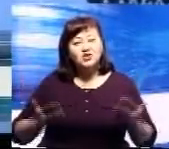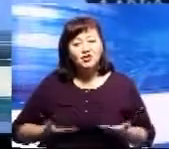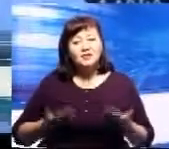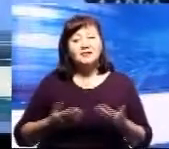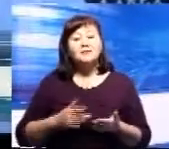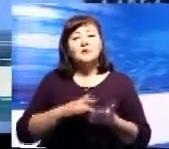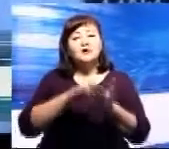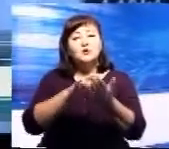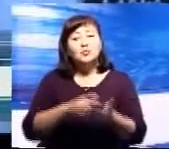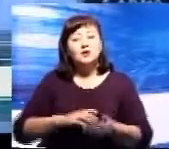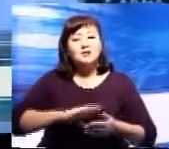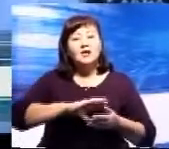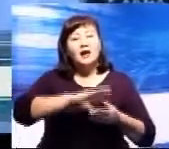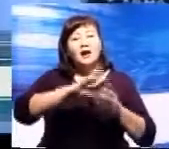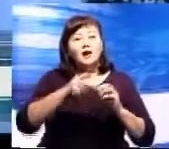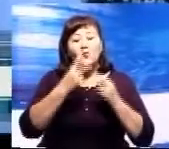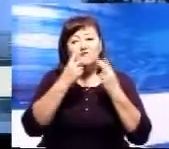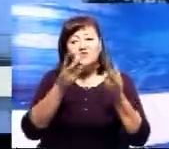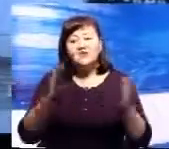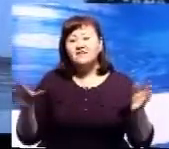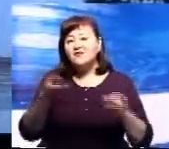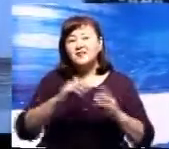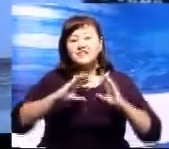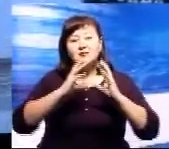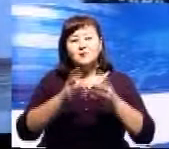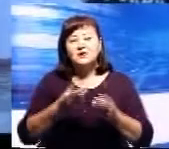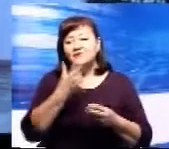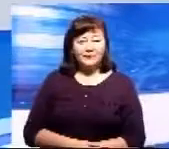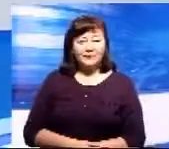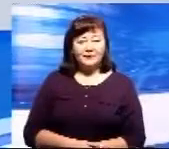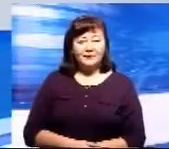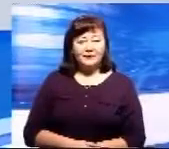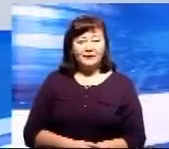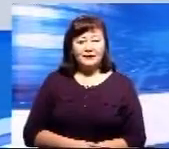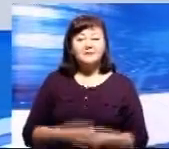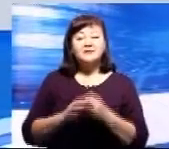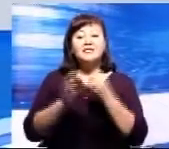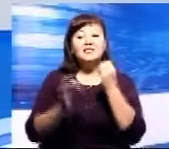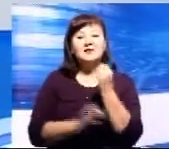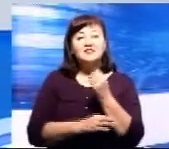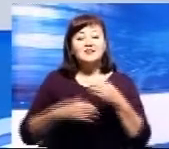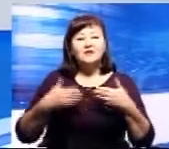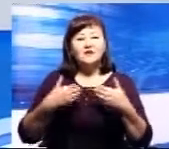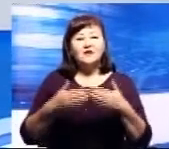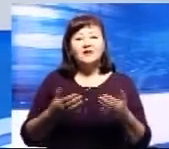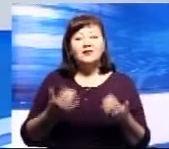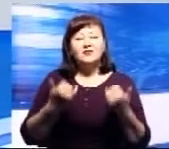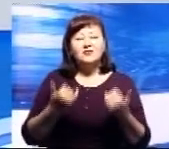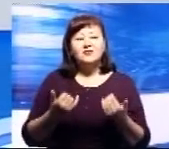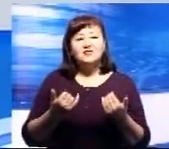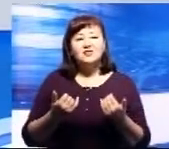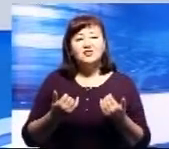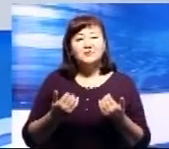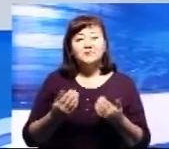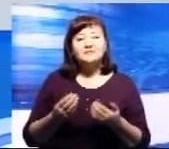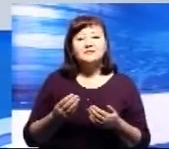Туристы обходят весь мир, видят всю красоту нашей земли. И в завершение выпуска информация к сведению депутатов и жителей